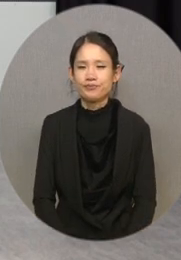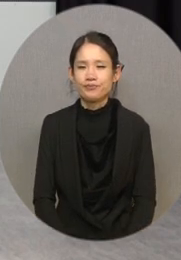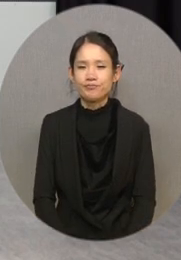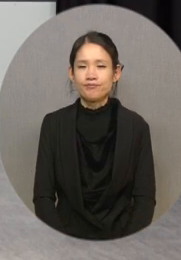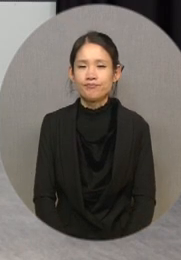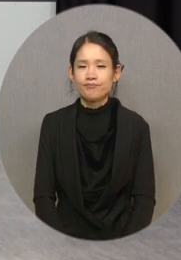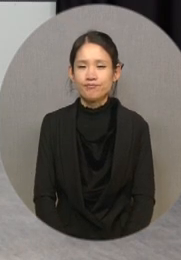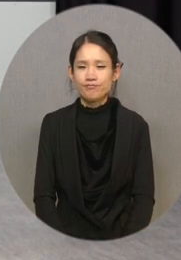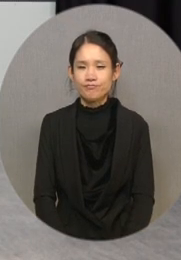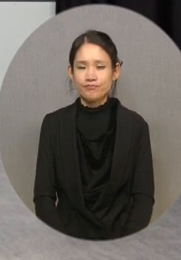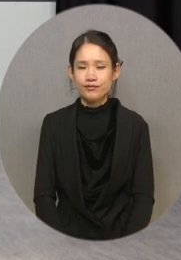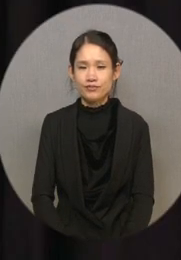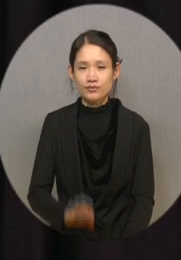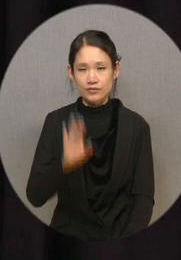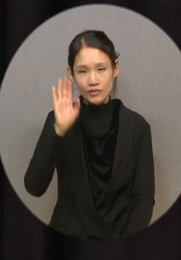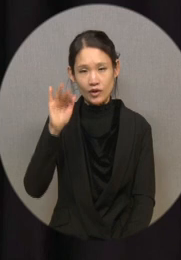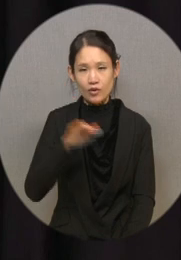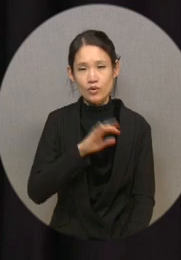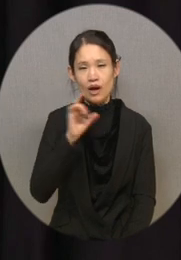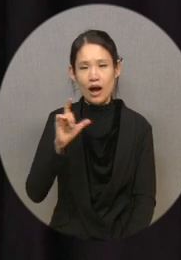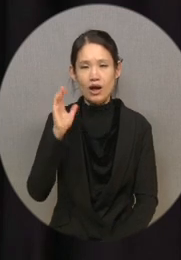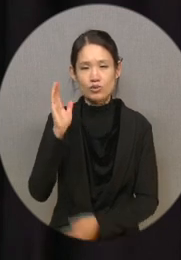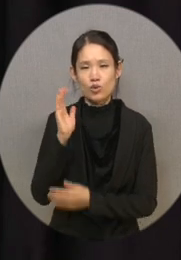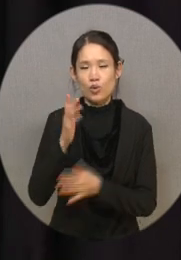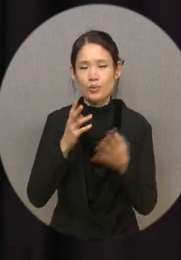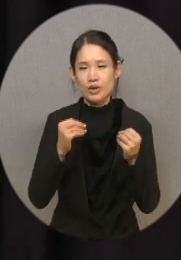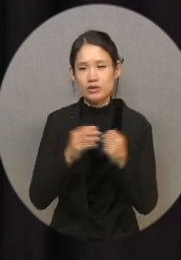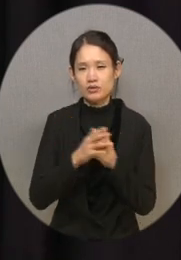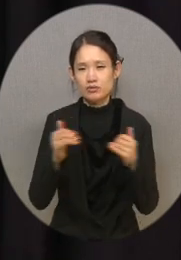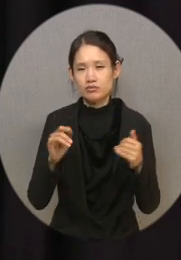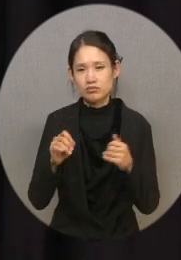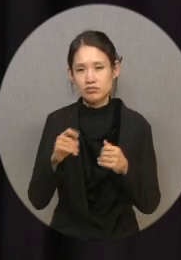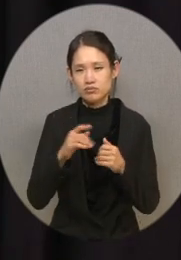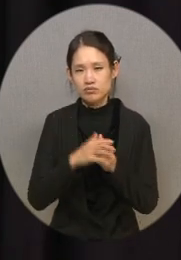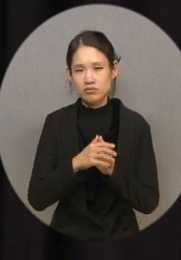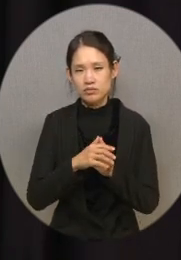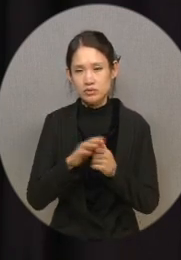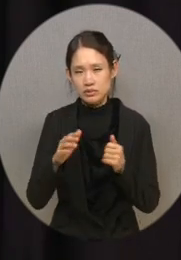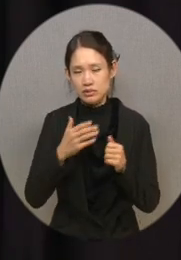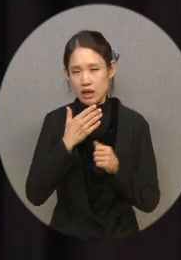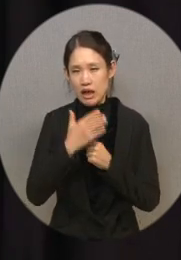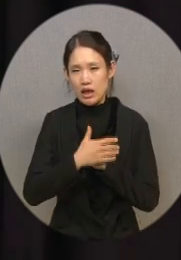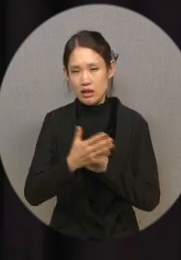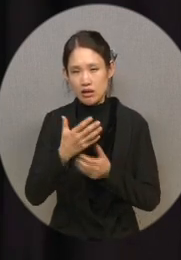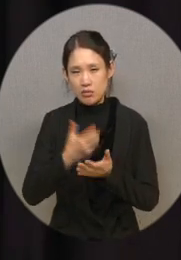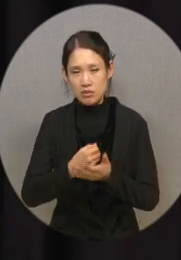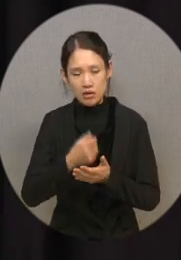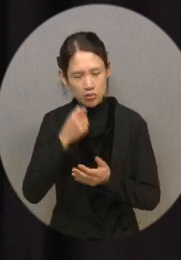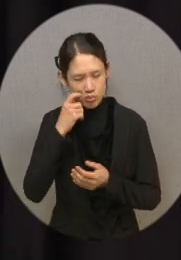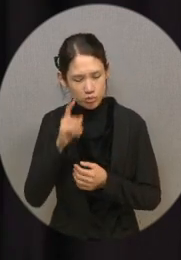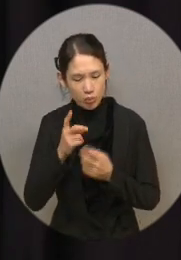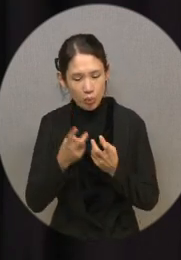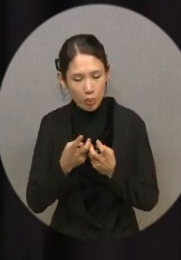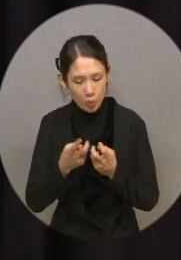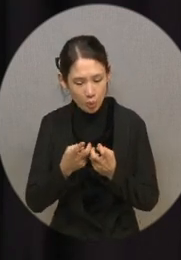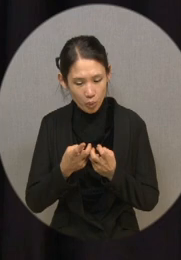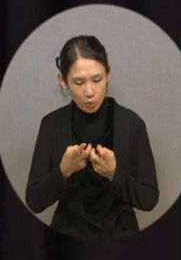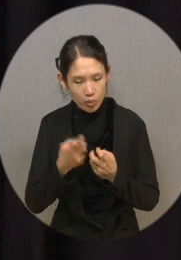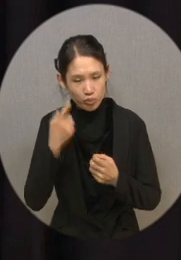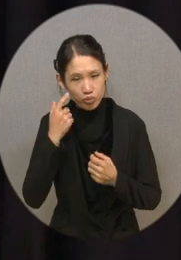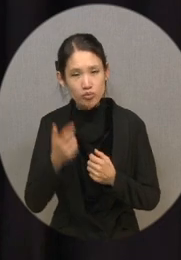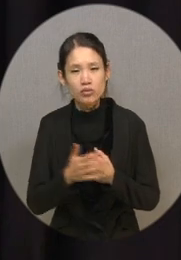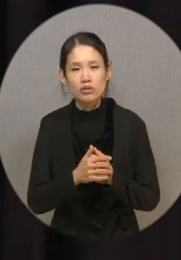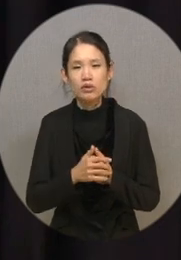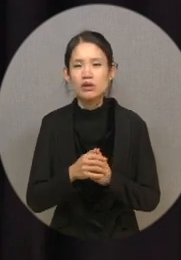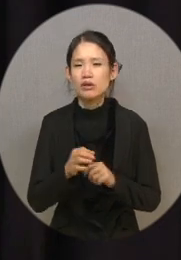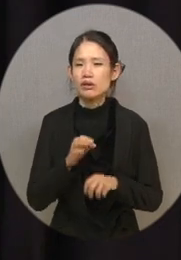그래서 저희들이 강조하는 건 많은 사람은 또 그럴 거예요. 그럼 야 그러면 사각지대가 또 뭐냐 이런 얘기하는데